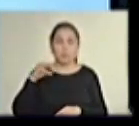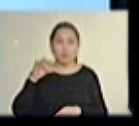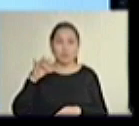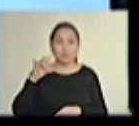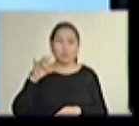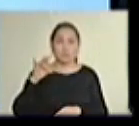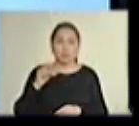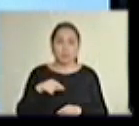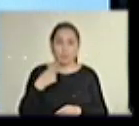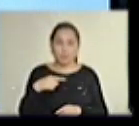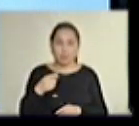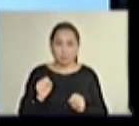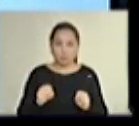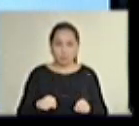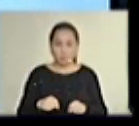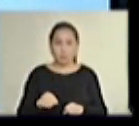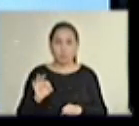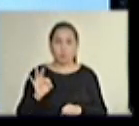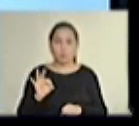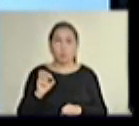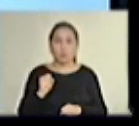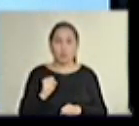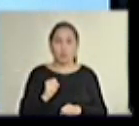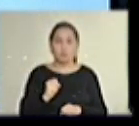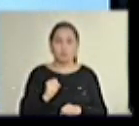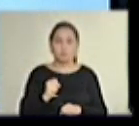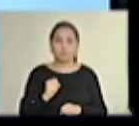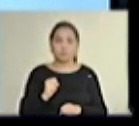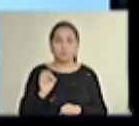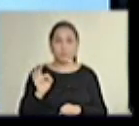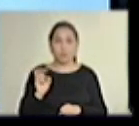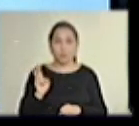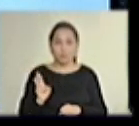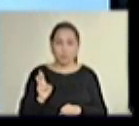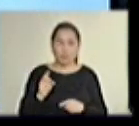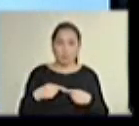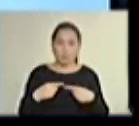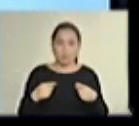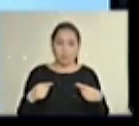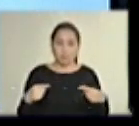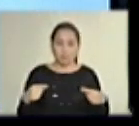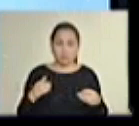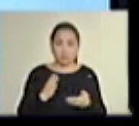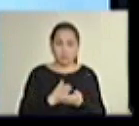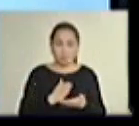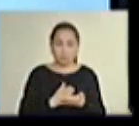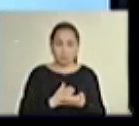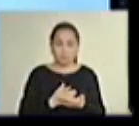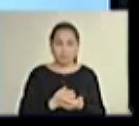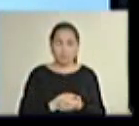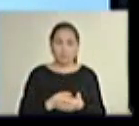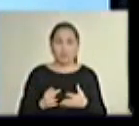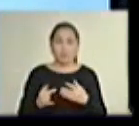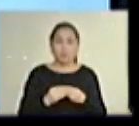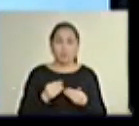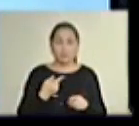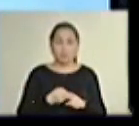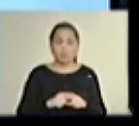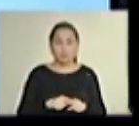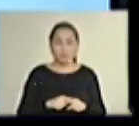bunda OA OB bir-biridan 2 marta farq qiladi. Biz buni